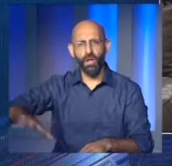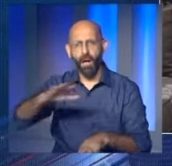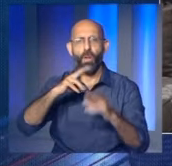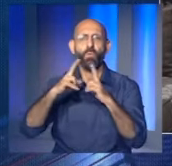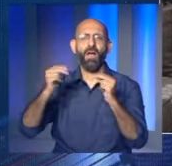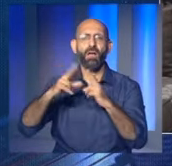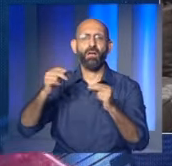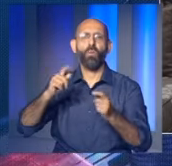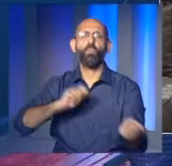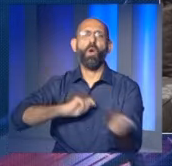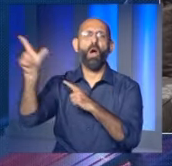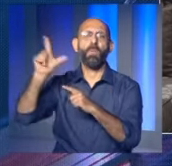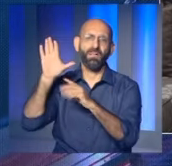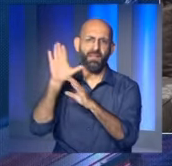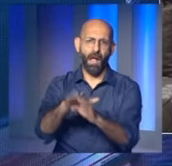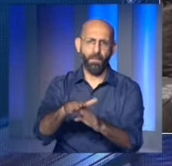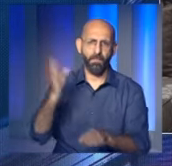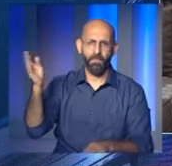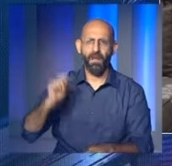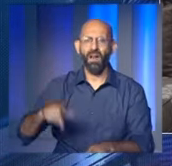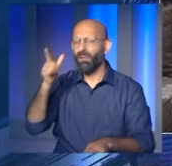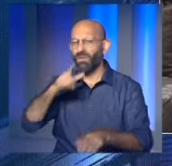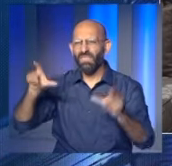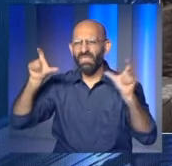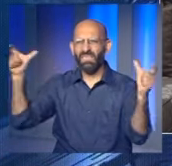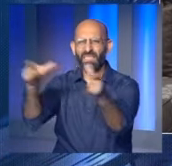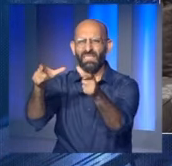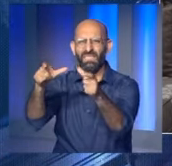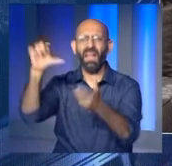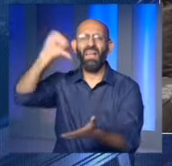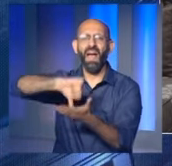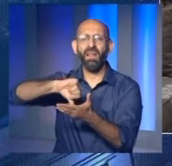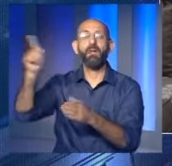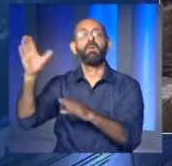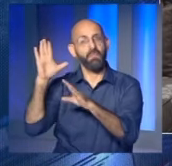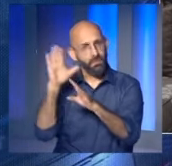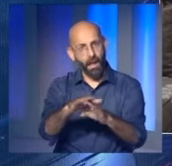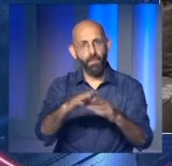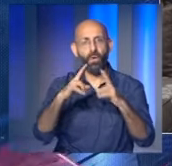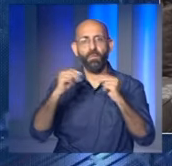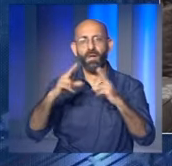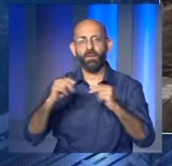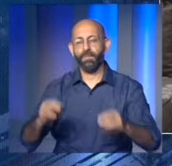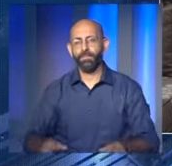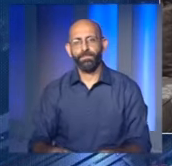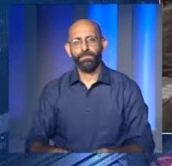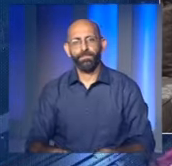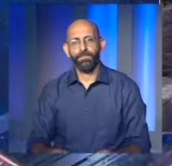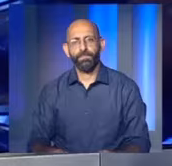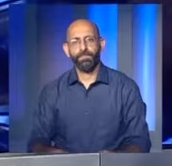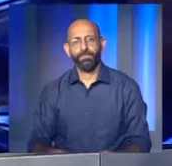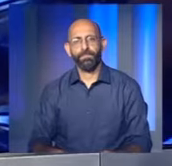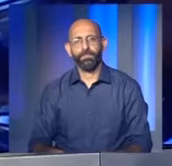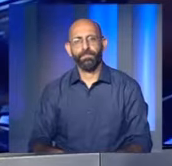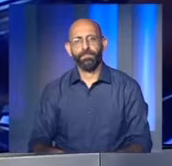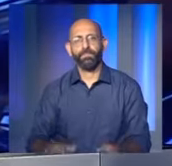الدائم إلى جانب شعوب المنطقة وحركات المقاومة والموقف الثابت والراسخ رغم كل العقوبات والتهديدات. وفي